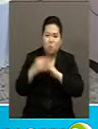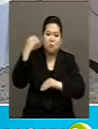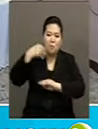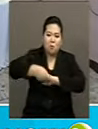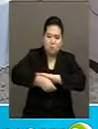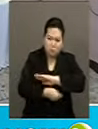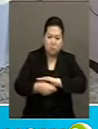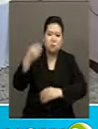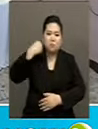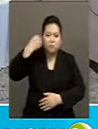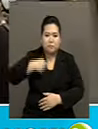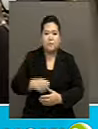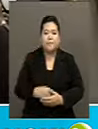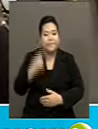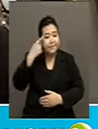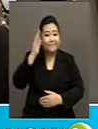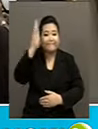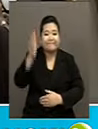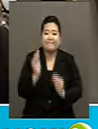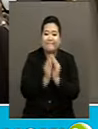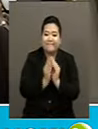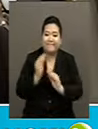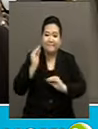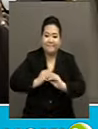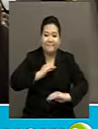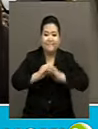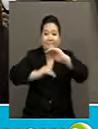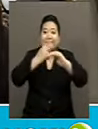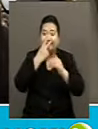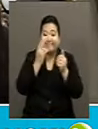วังว่าสำรวจรอบหน้าคะแนนจะดีขึ้นแต่ว่าจุดภาพรวมก็มันมีเกณฑ์ที่จะพุ่งขึ้นอยู่แล้ว